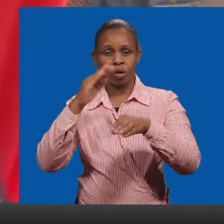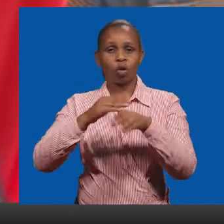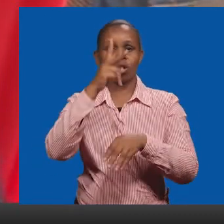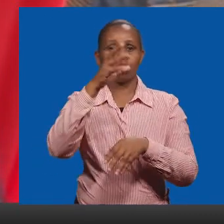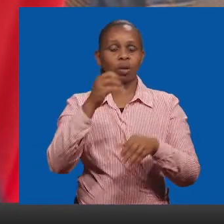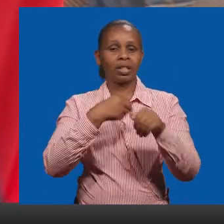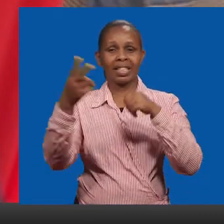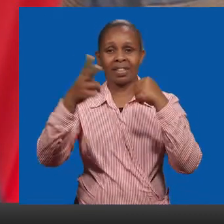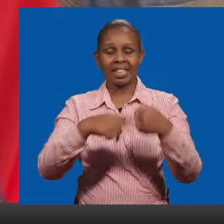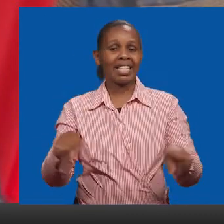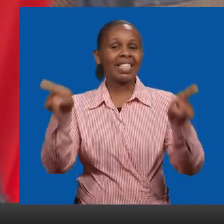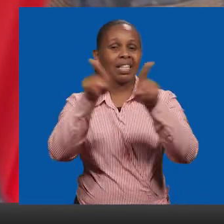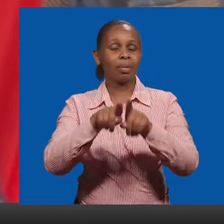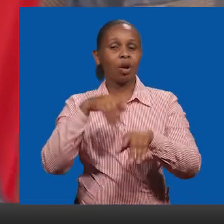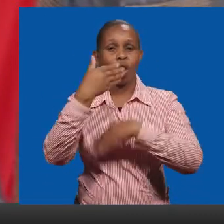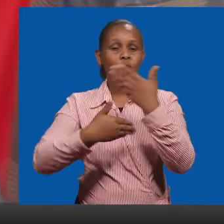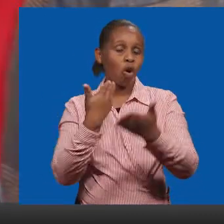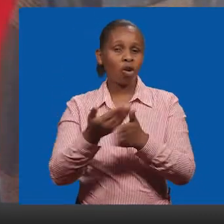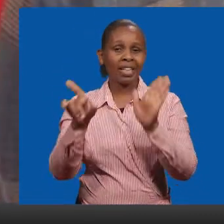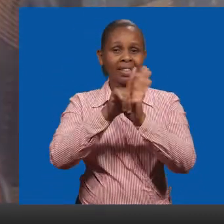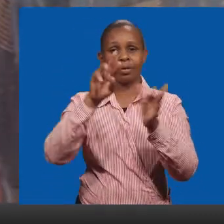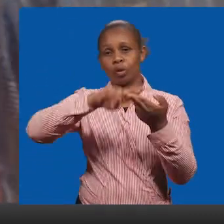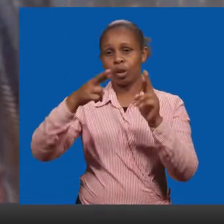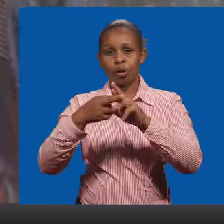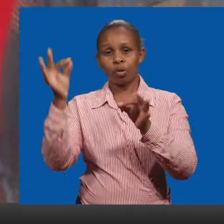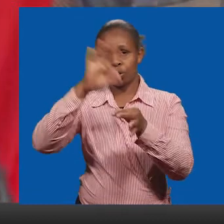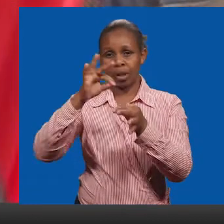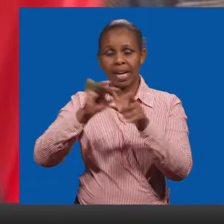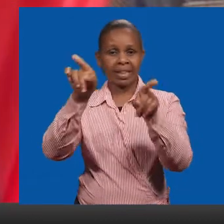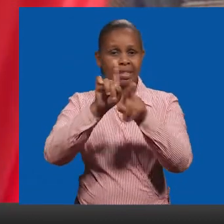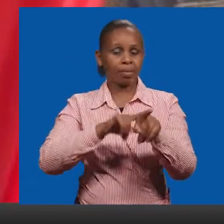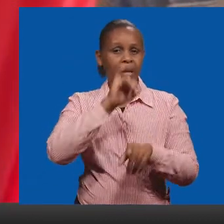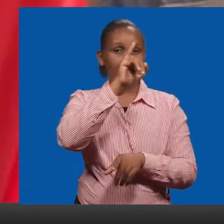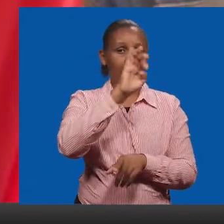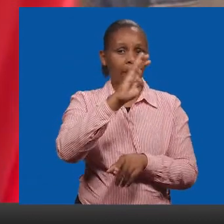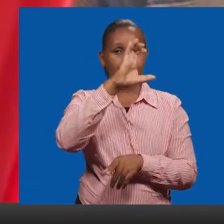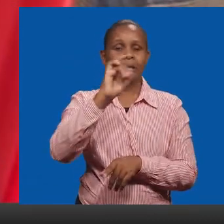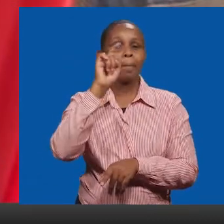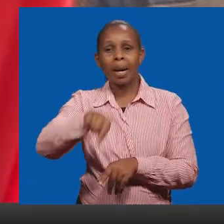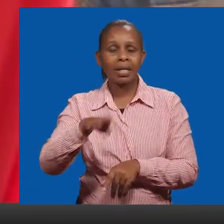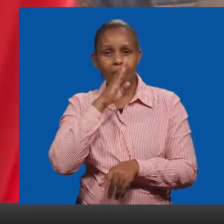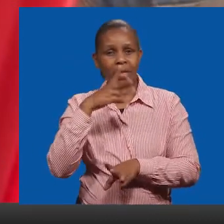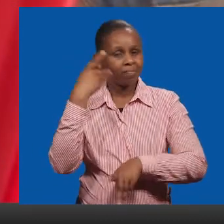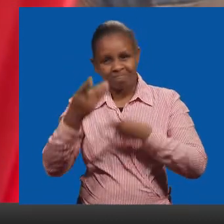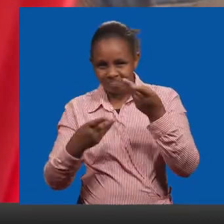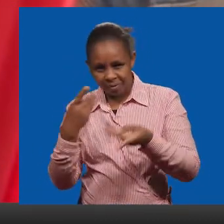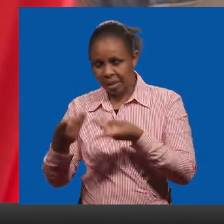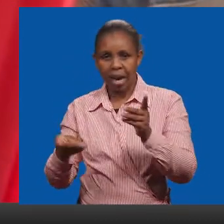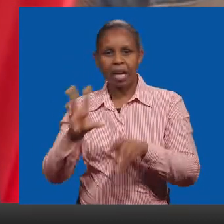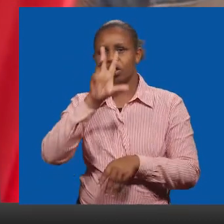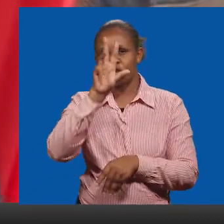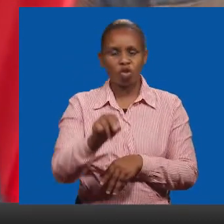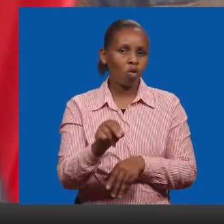in 2017. Similarly, all laws relating to elections and to IEBC must be